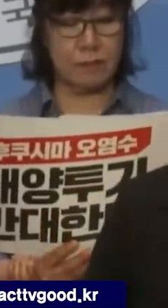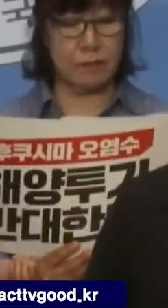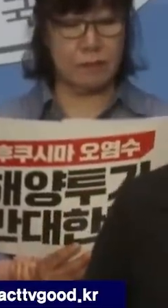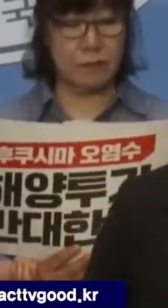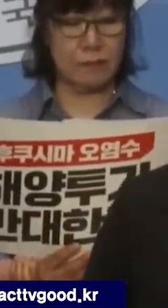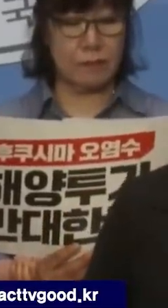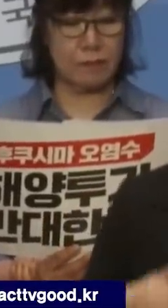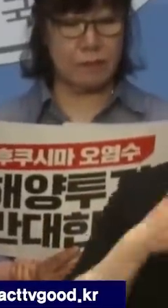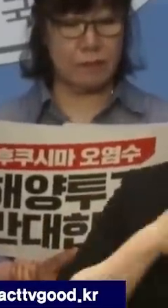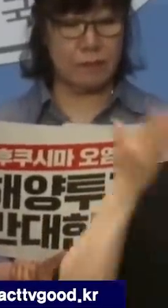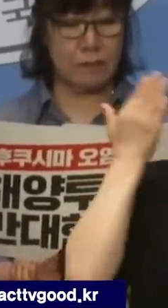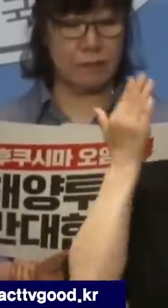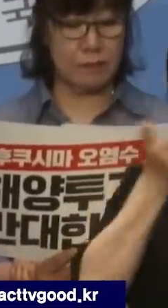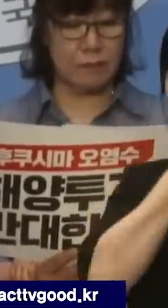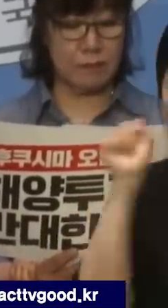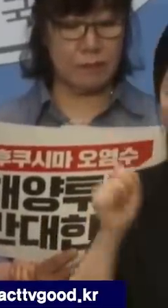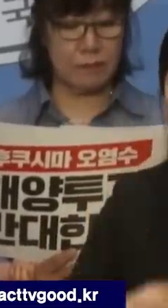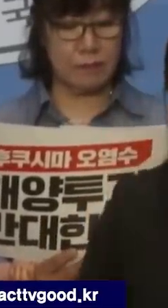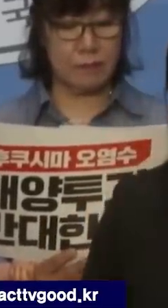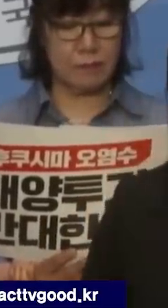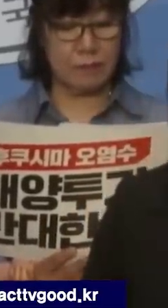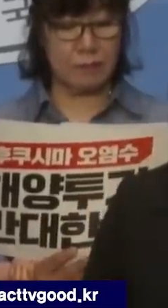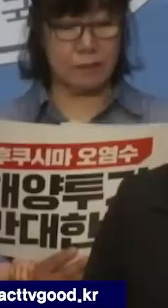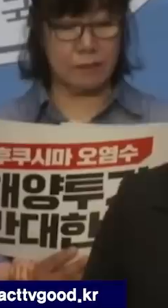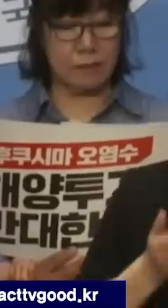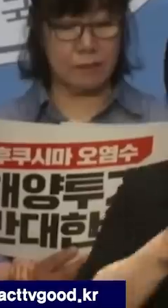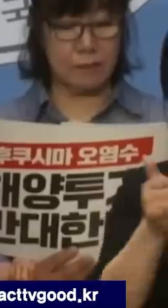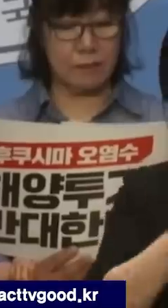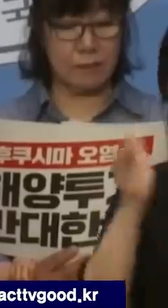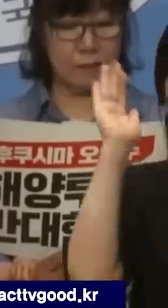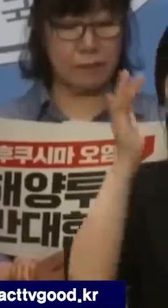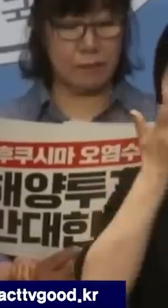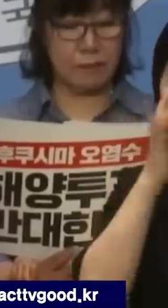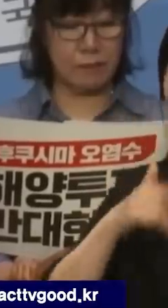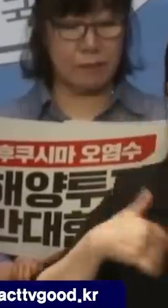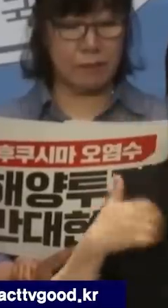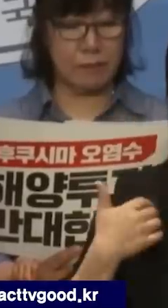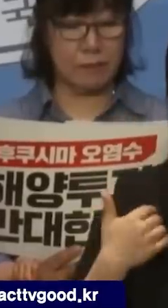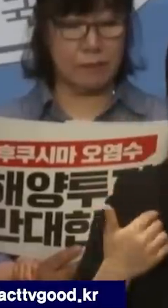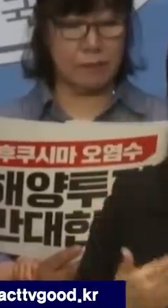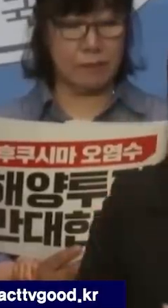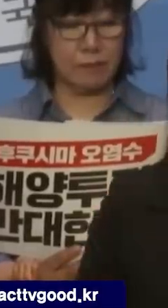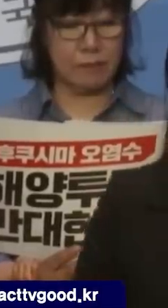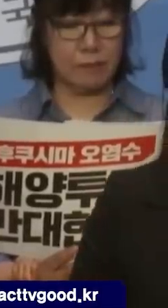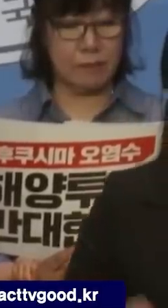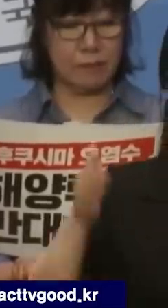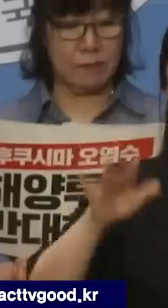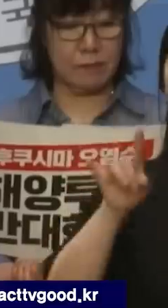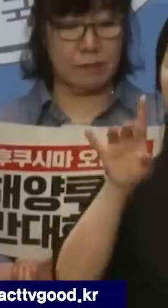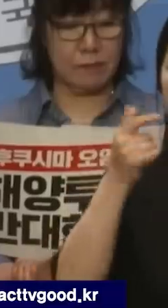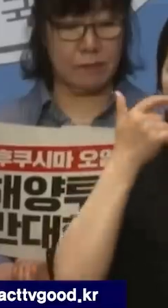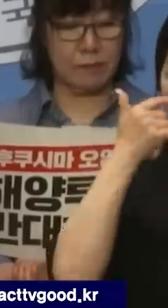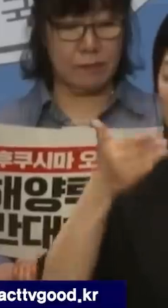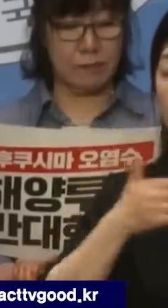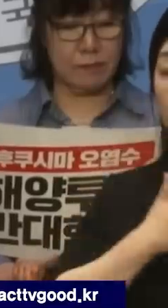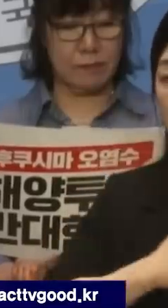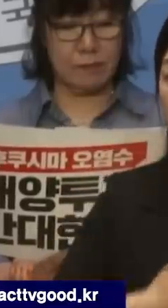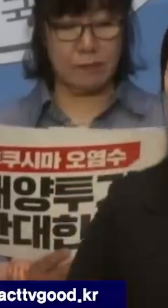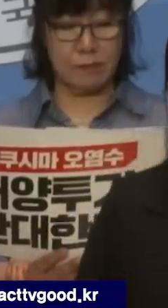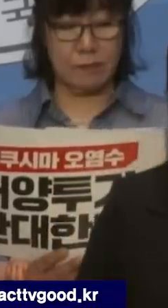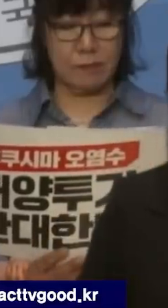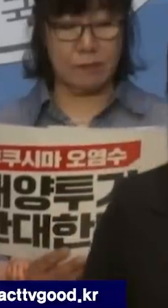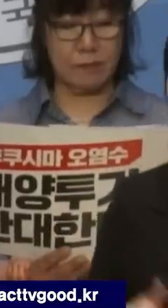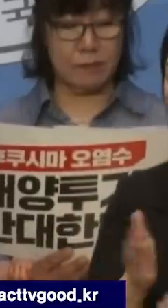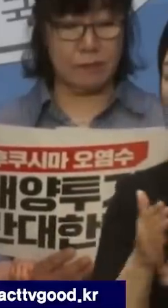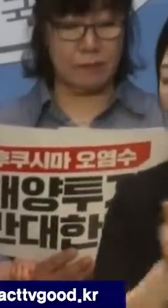지식이 짧아 전문가들 떠드는 소리는 못 알아먹겠습니다. 한 가지는 확실합니다. 우리